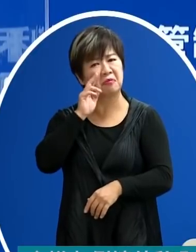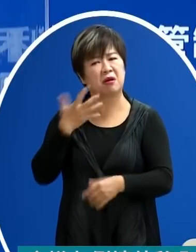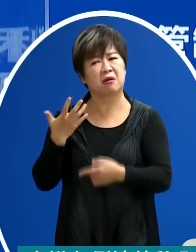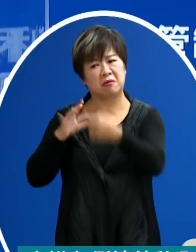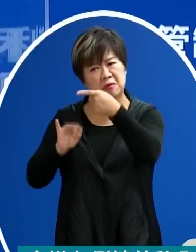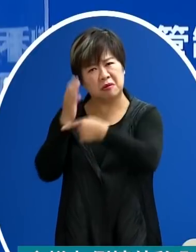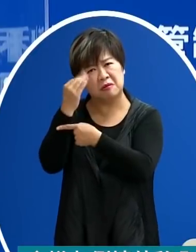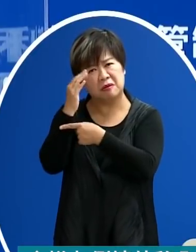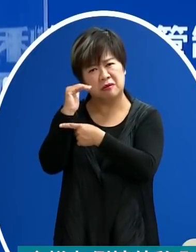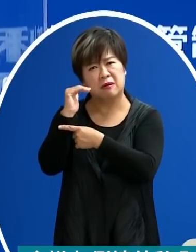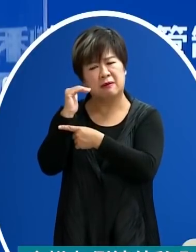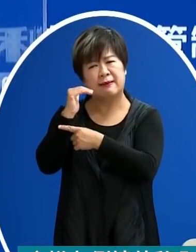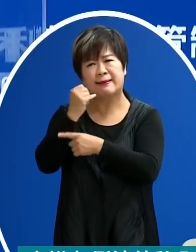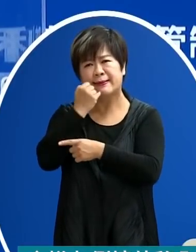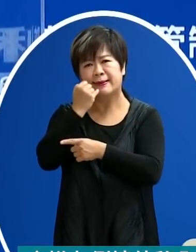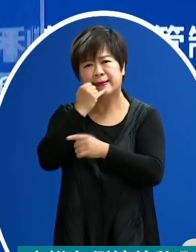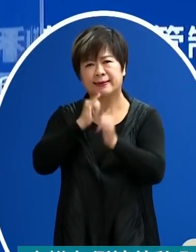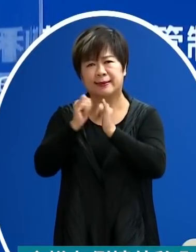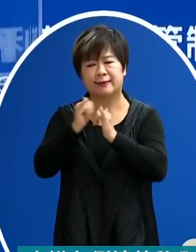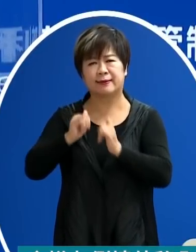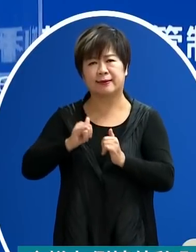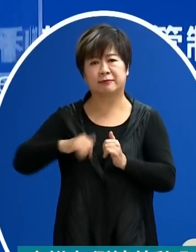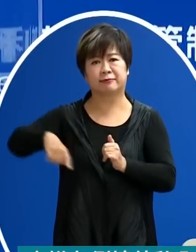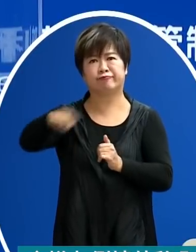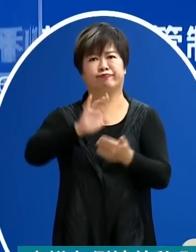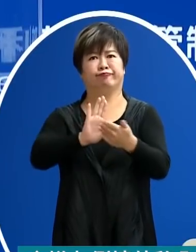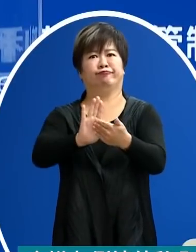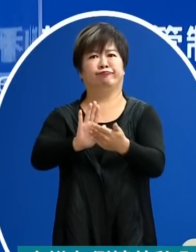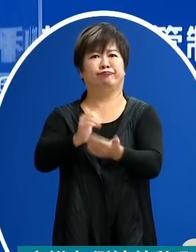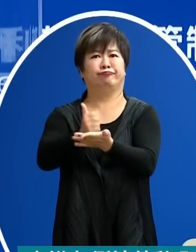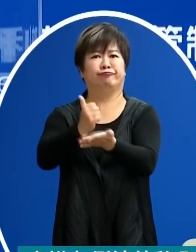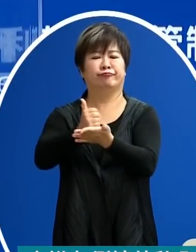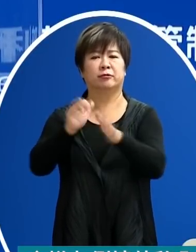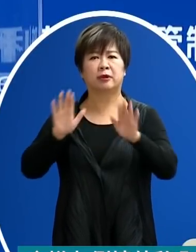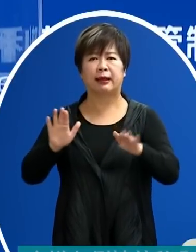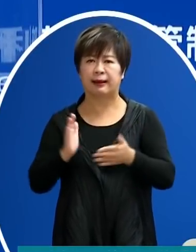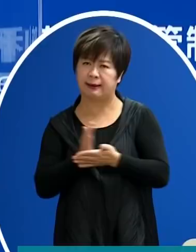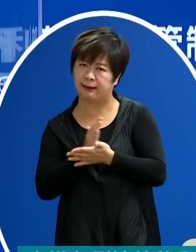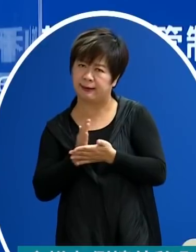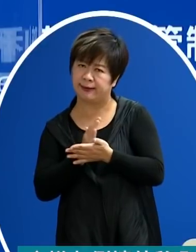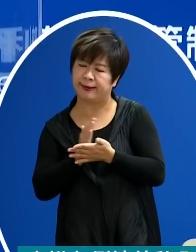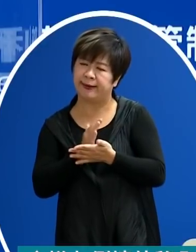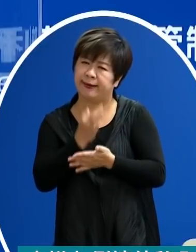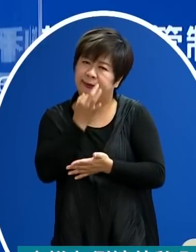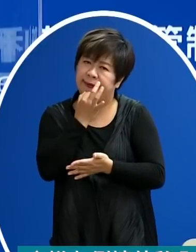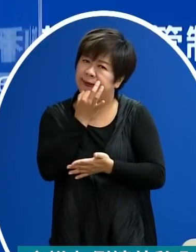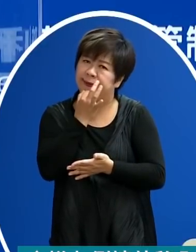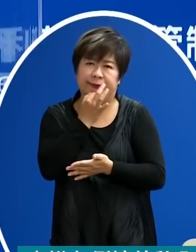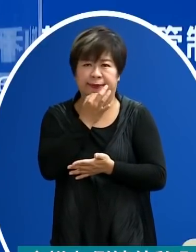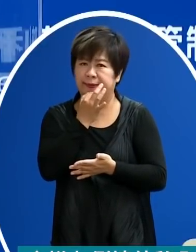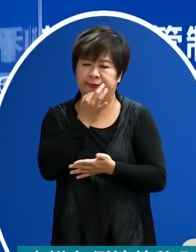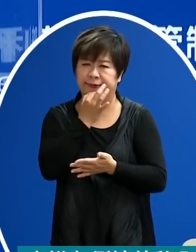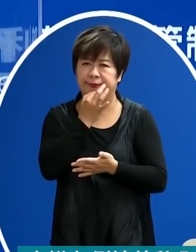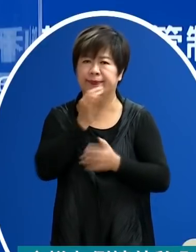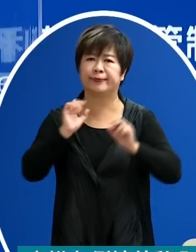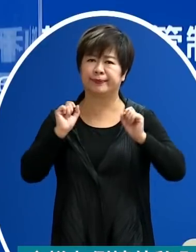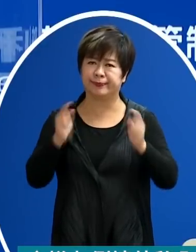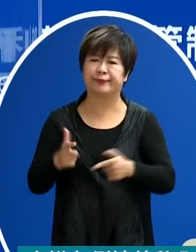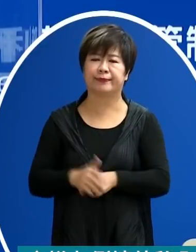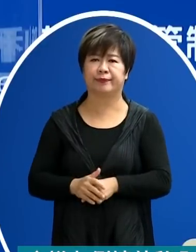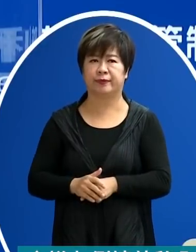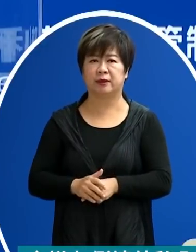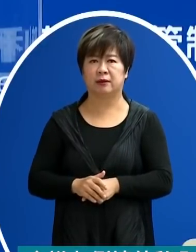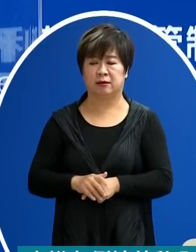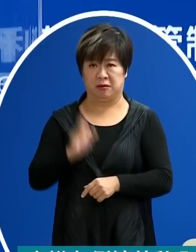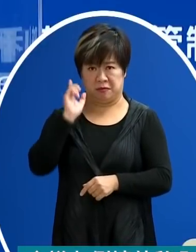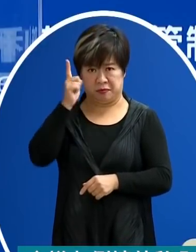定的比例就能到达一个社会的群体免疫，那现在看起来这样的一个机会相当的低，但是它确实对于防